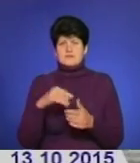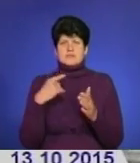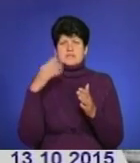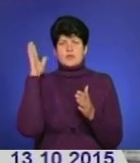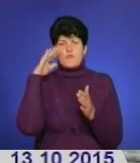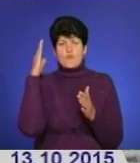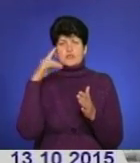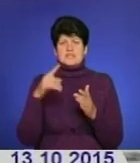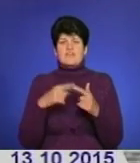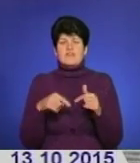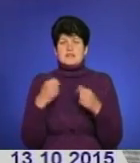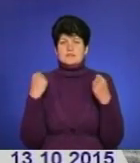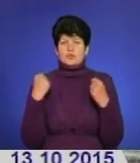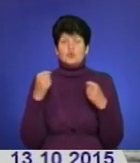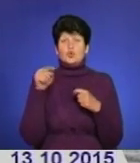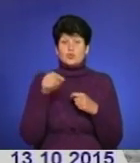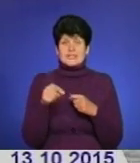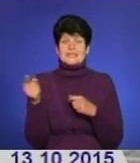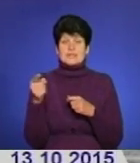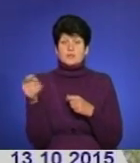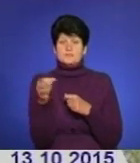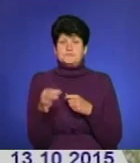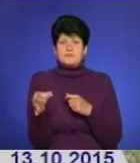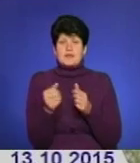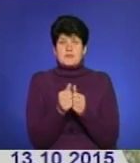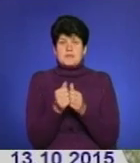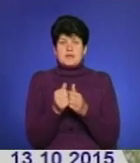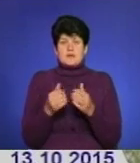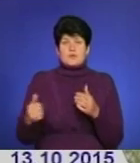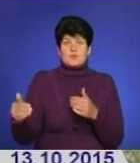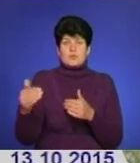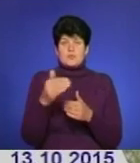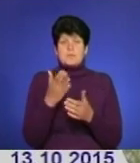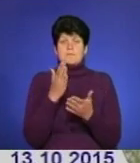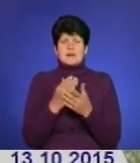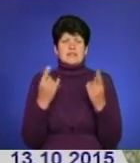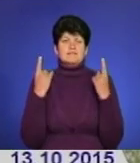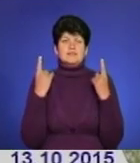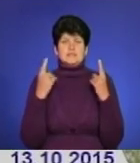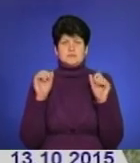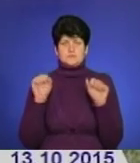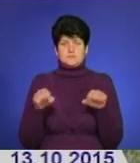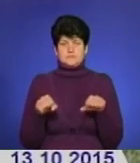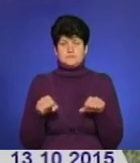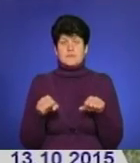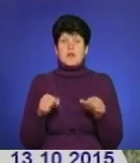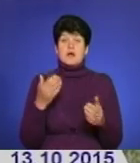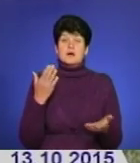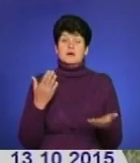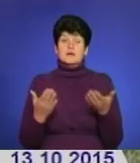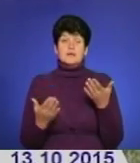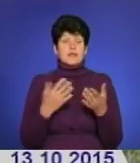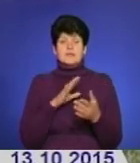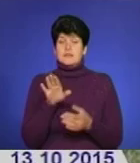спорту. Вже тоді Тернопільський став і прилегла до нього інфраструктура мали величезний потенціал. Однак він